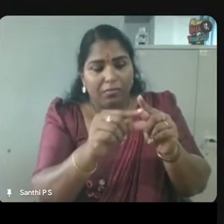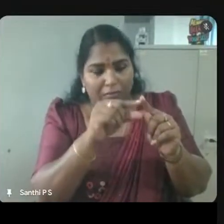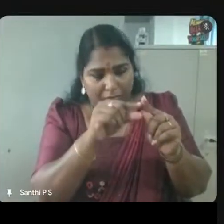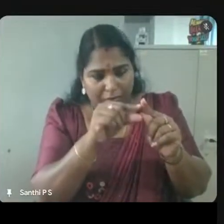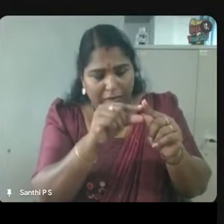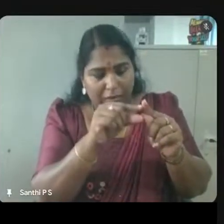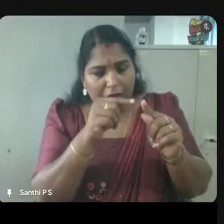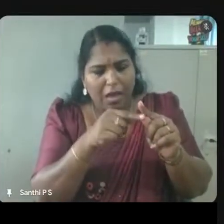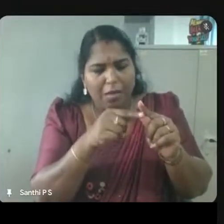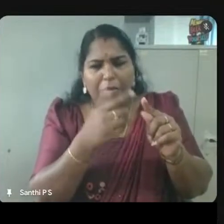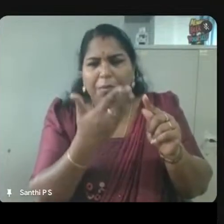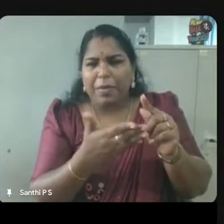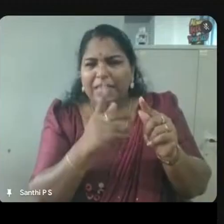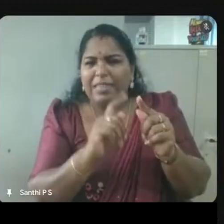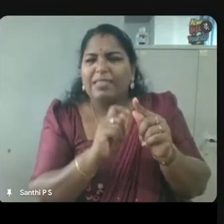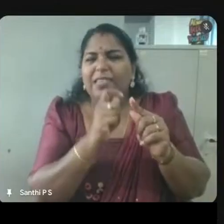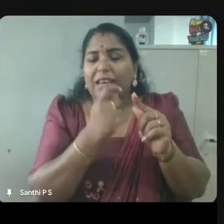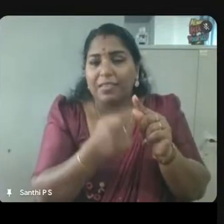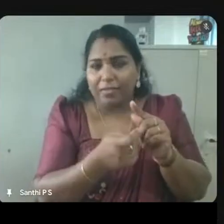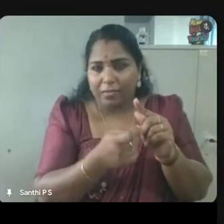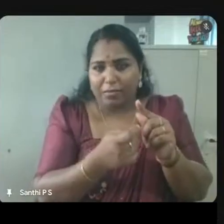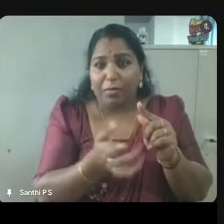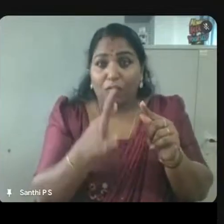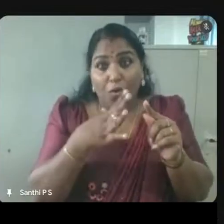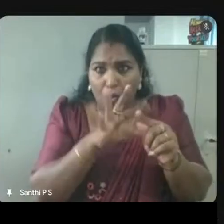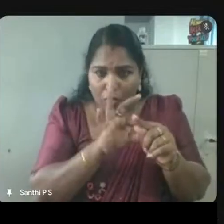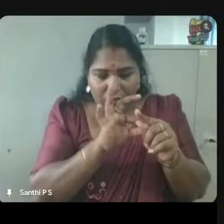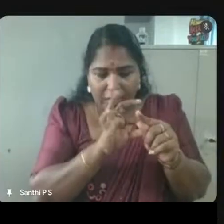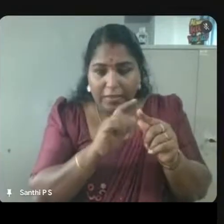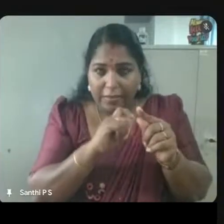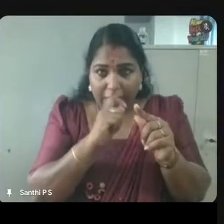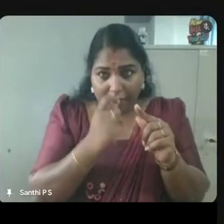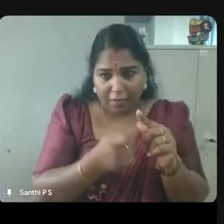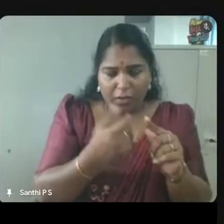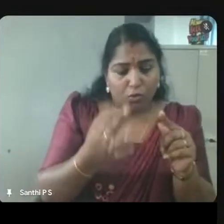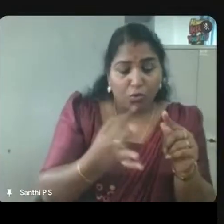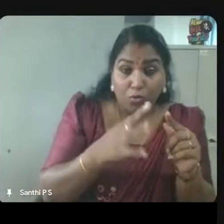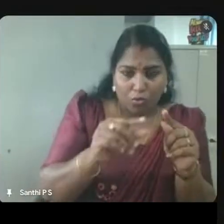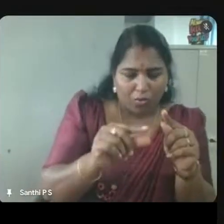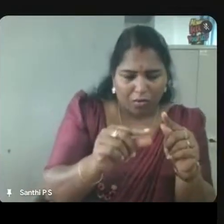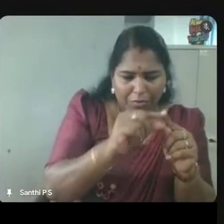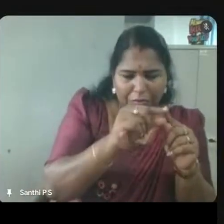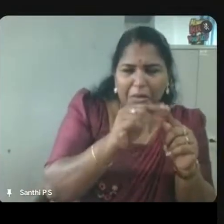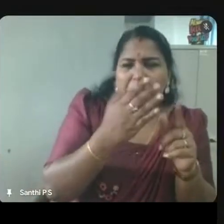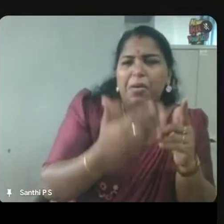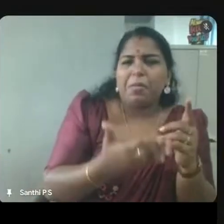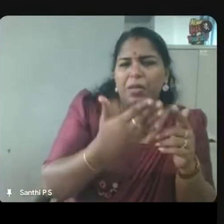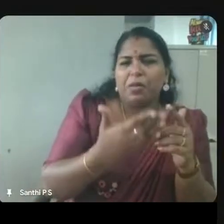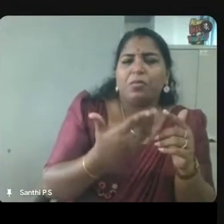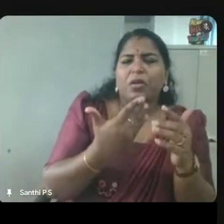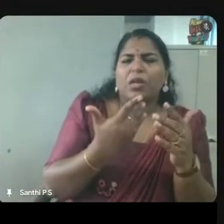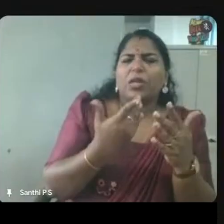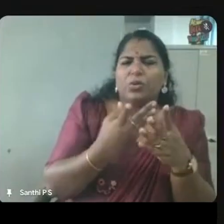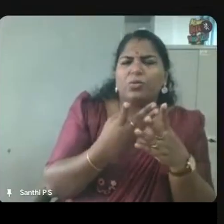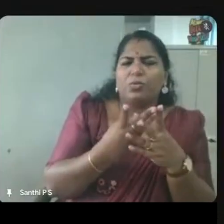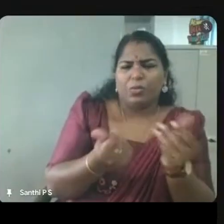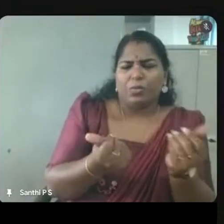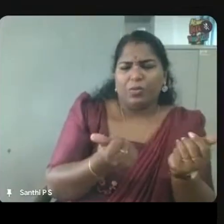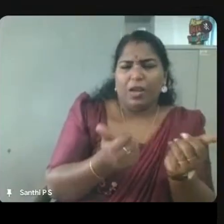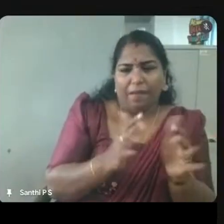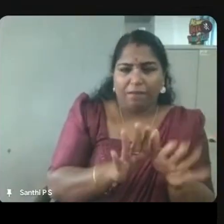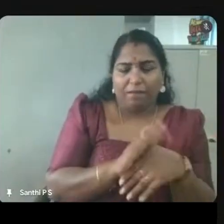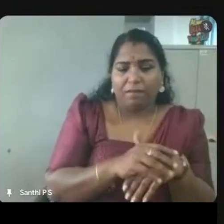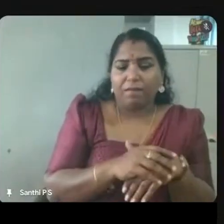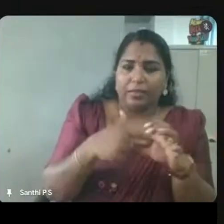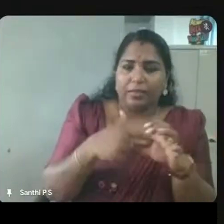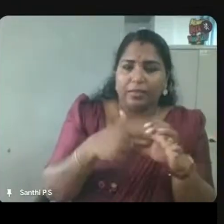ചെറുതായിട്ട് മങ്ങൽ വരാം. ഓക്കെ. അപ്പോ നമ്മൾ എന്താ ചെയ്യാന്ന് വെച്ചാൽ അവിടെ സർജറി അല്ല ചെയ്യുക, ലേസർ ആണ് ചെയ്യുക. ലേസർ ചെയ്തിട്ട് ഇതിന്റെ ഒത്ത നടുക്ക്